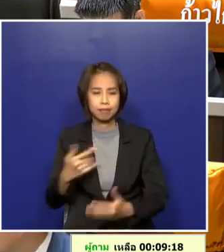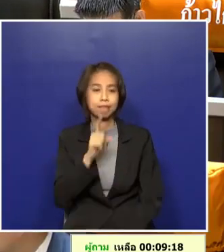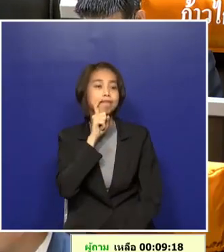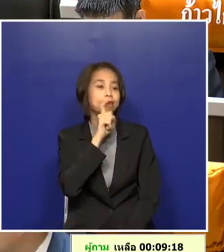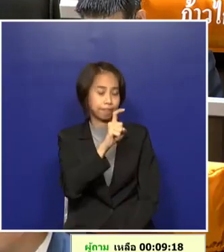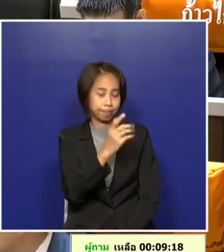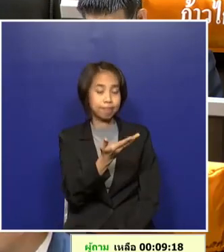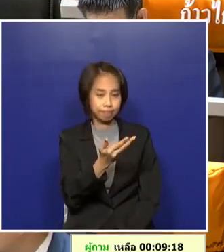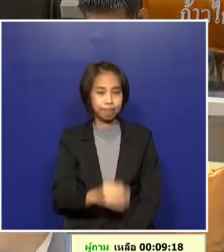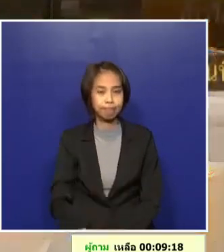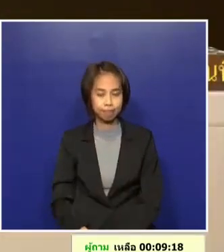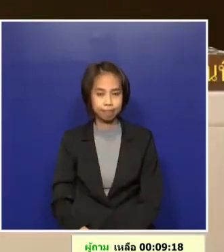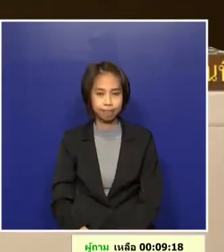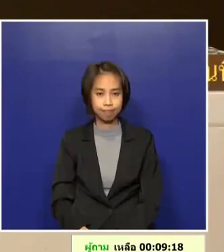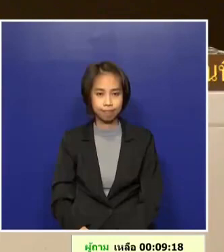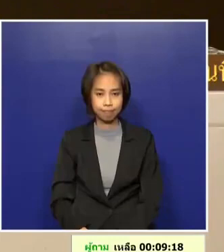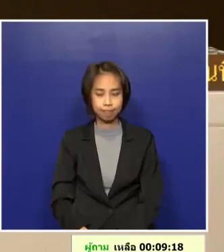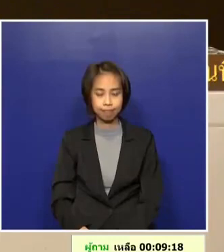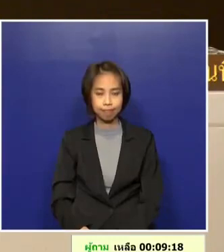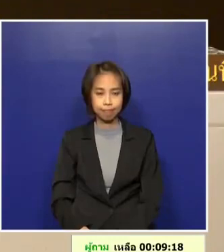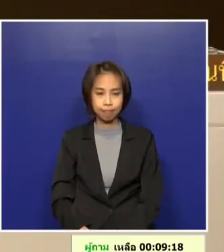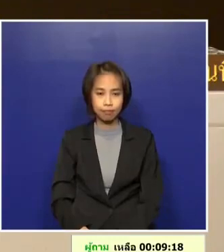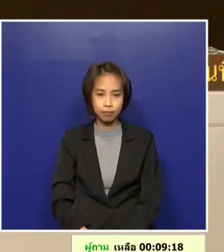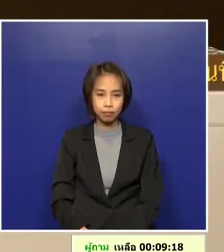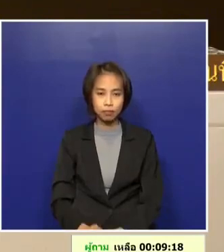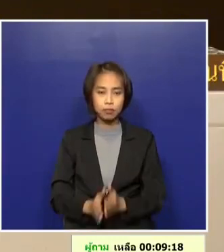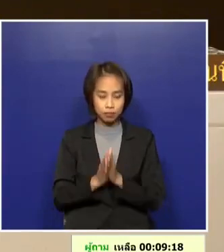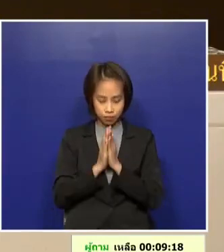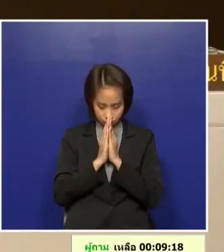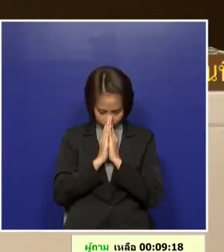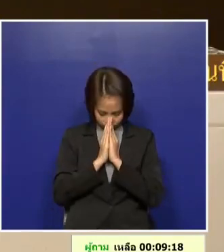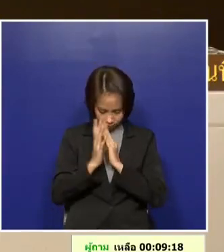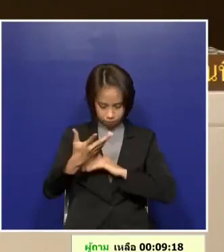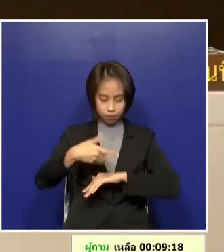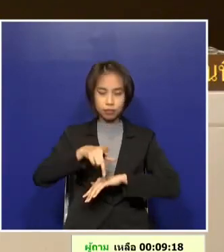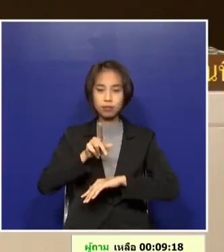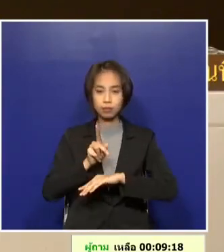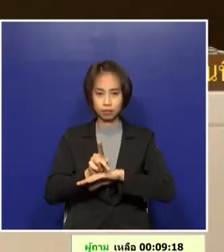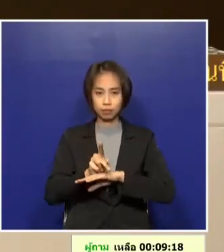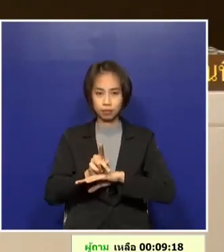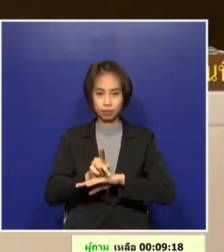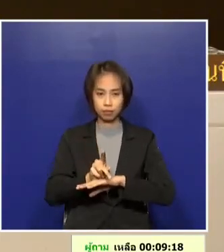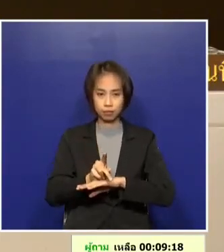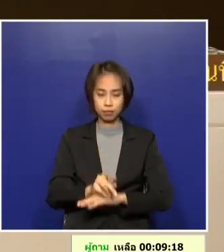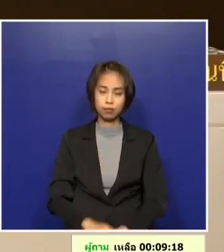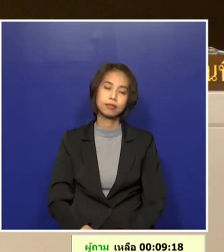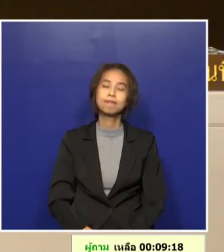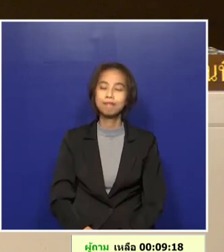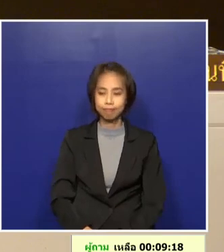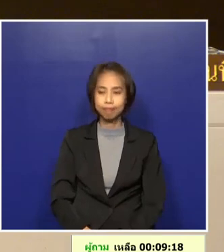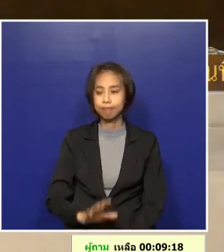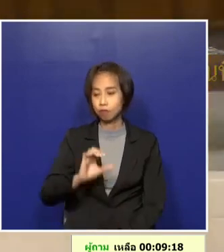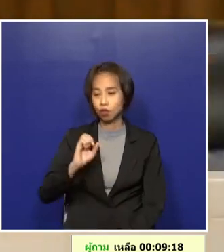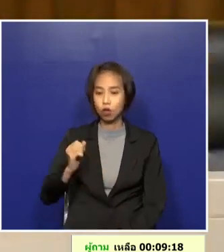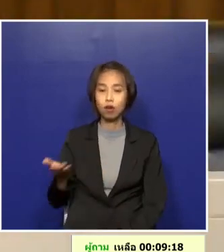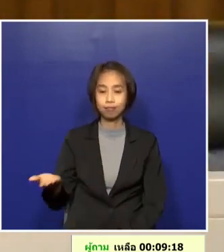ฐมนตรีครับคำถามที่1 ครับเรียนท่านประธานสภาผู้แทนที่เคารพท่านสมาชิกผู้ทรงเกียรติที่เค